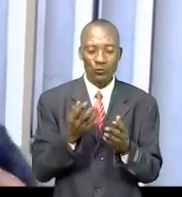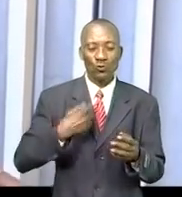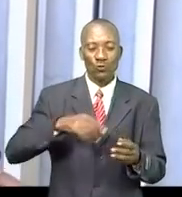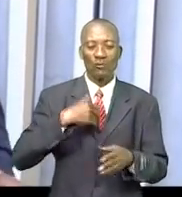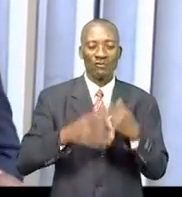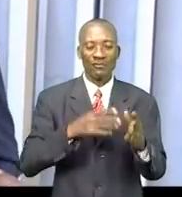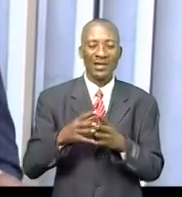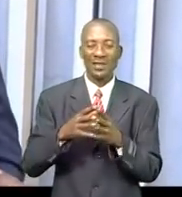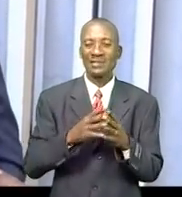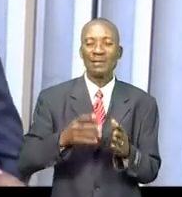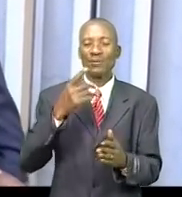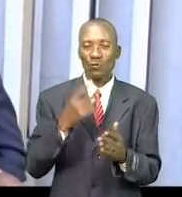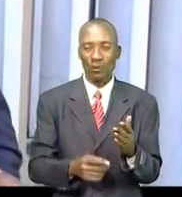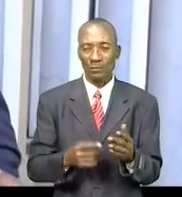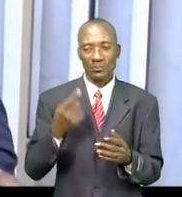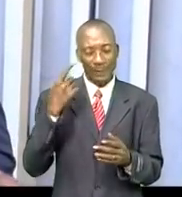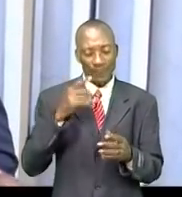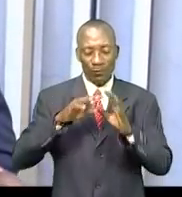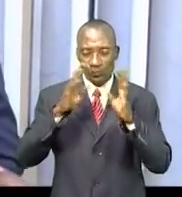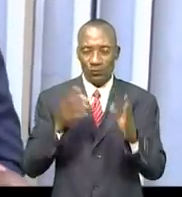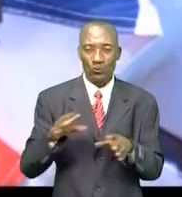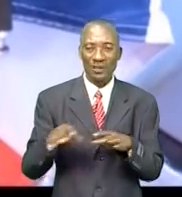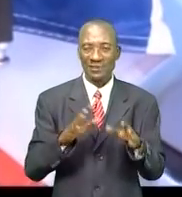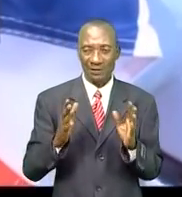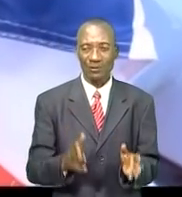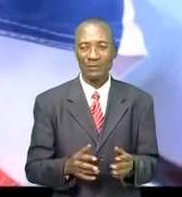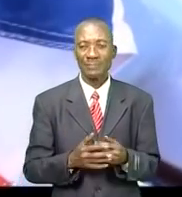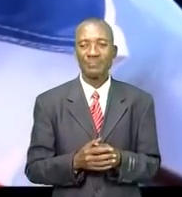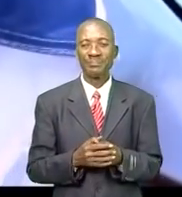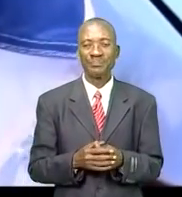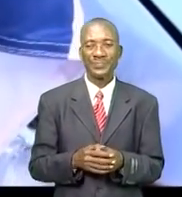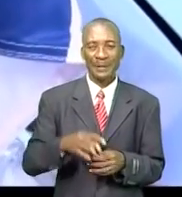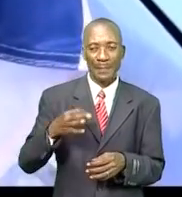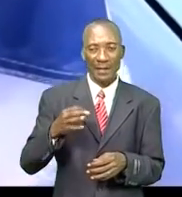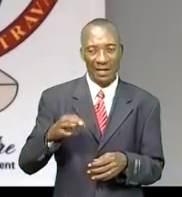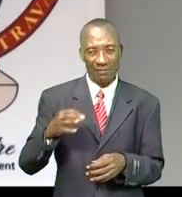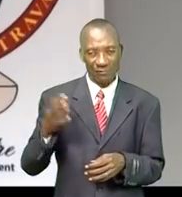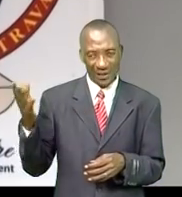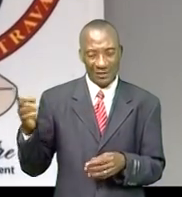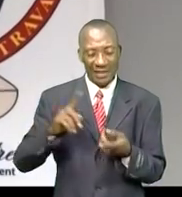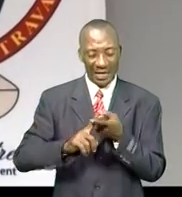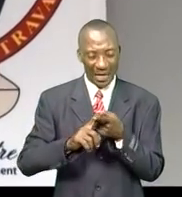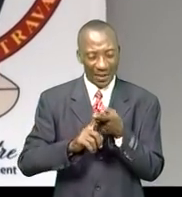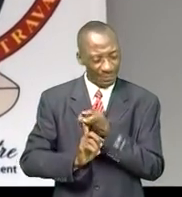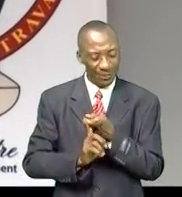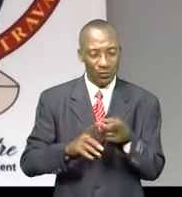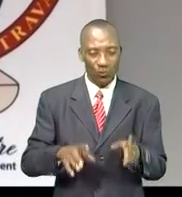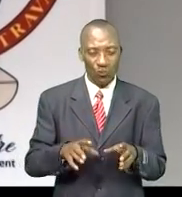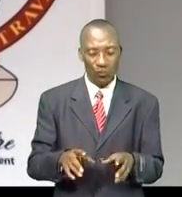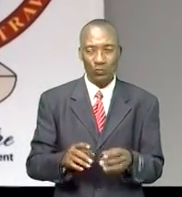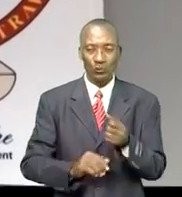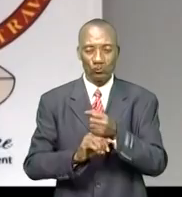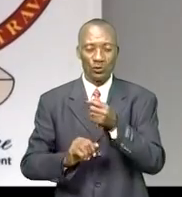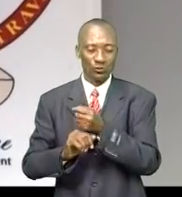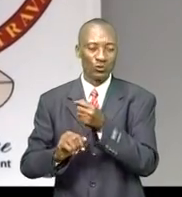le message passe bien pour que tous les acteurs se rendent compte de ce que nous faisons. La France, partenaire privilégié de la RDC dans plusieurs secteurs de la